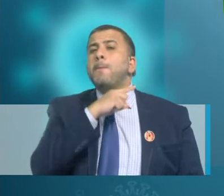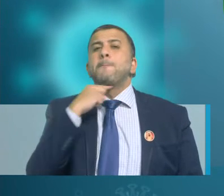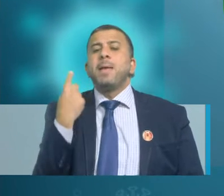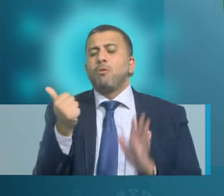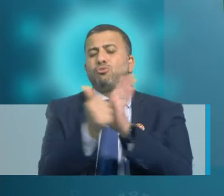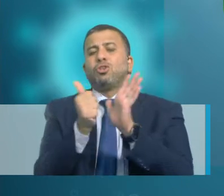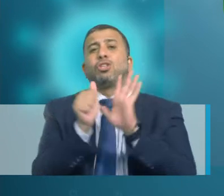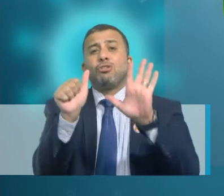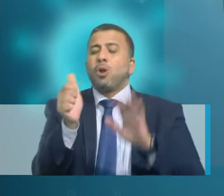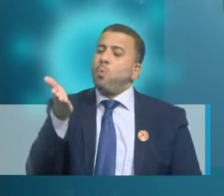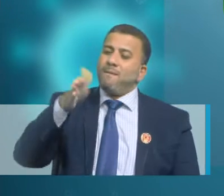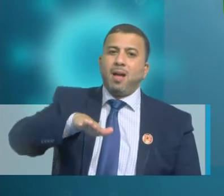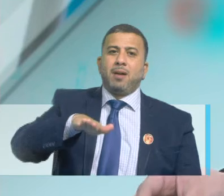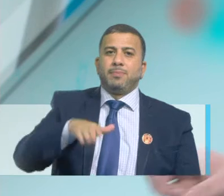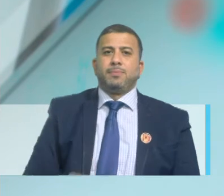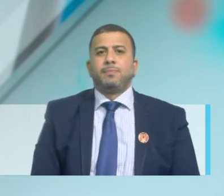2116 وفاة.